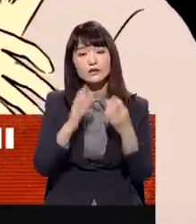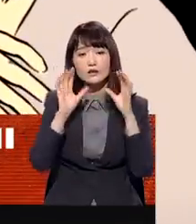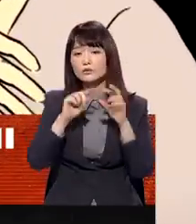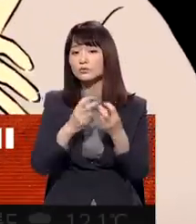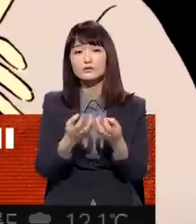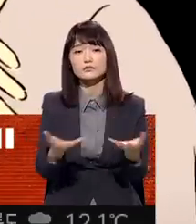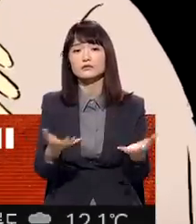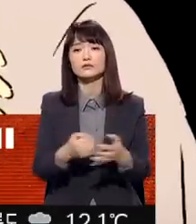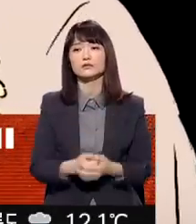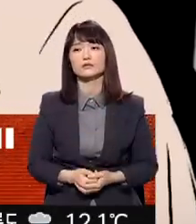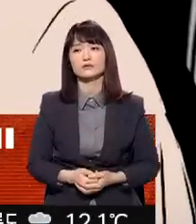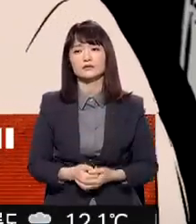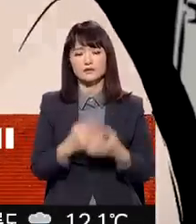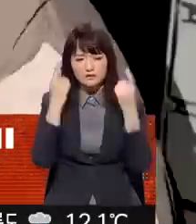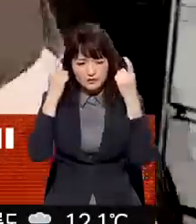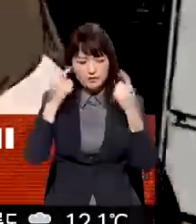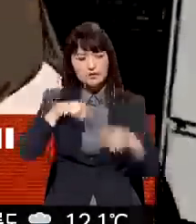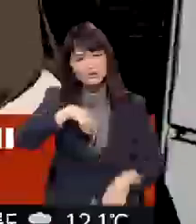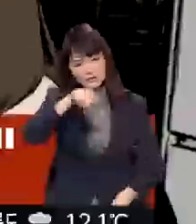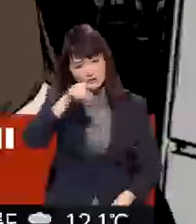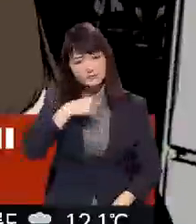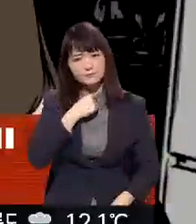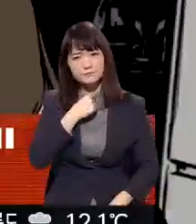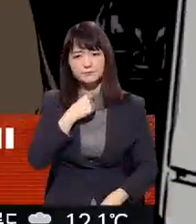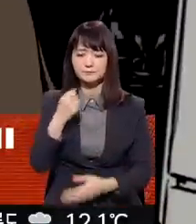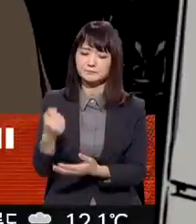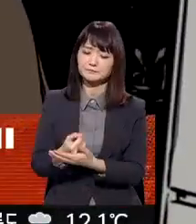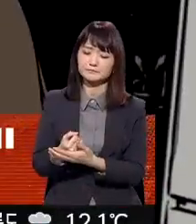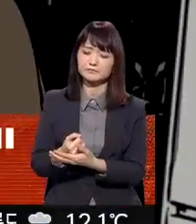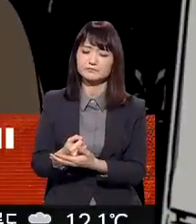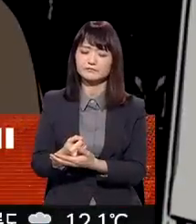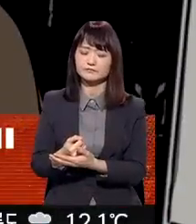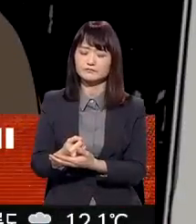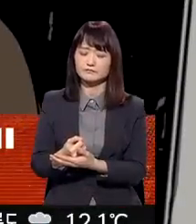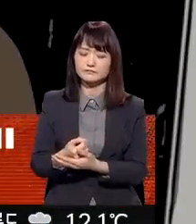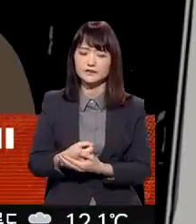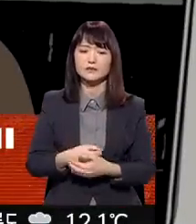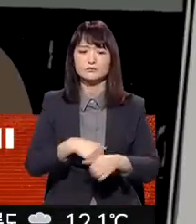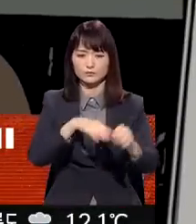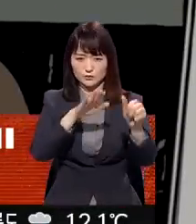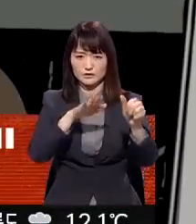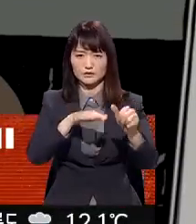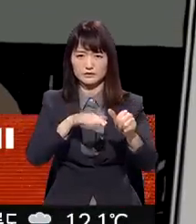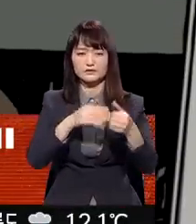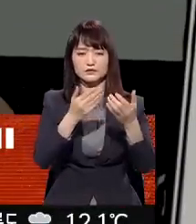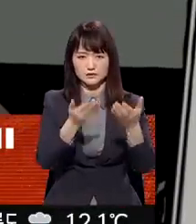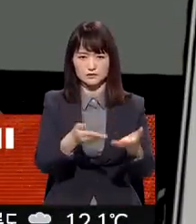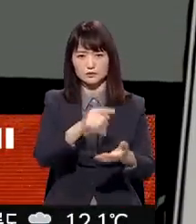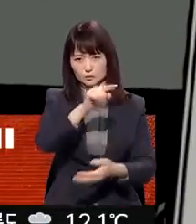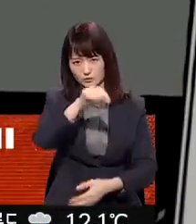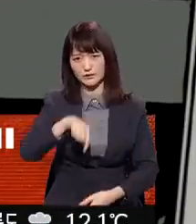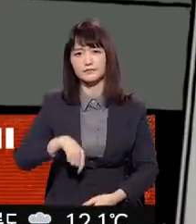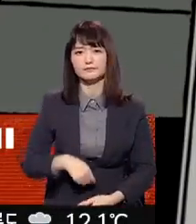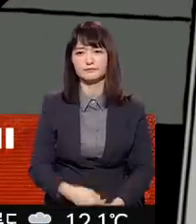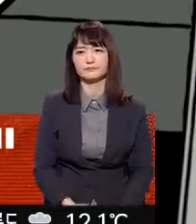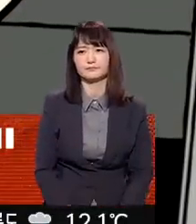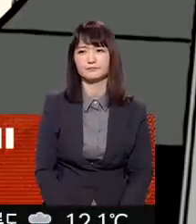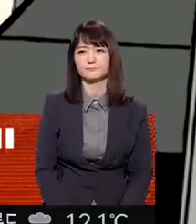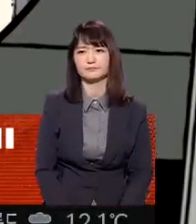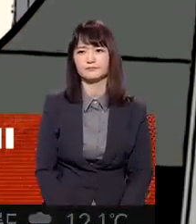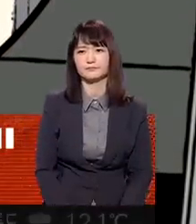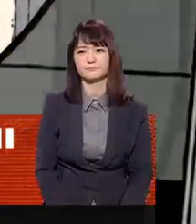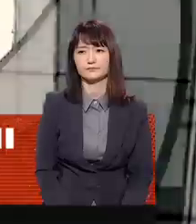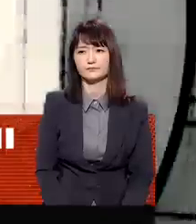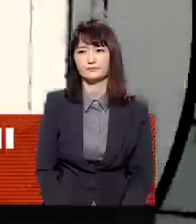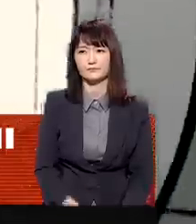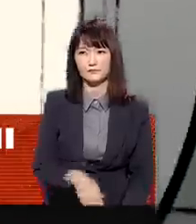강력하게 여행을 가고 싶다고 그래서 서운했지만 그럼 가서 조금 쉬다 와. 이렇게 허락을 해줬다고 합니다. 자,